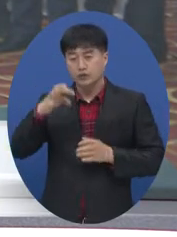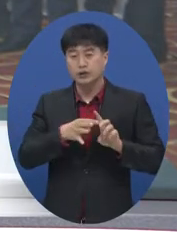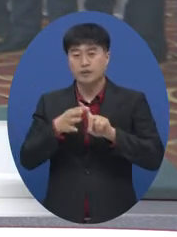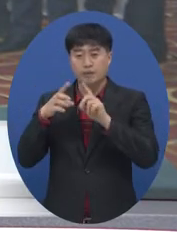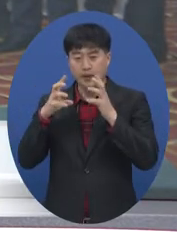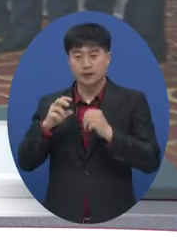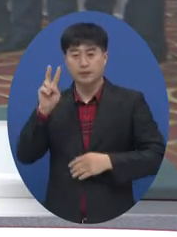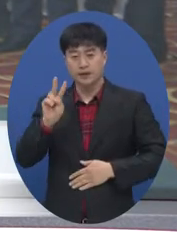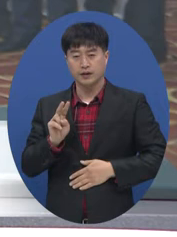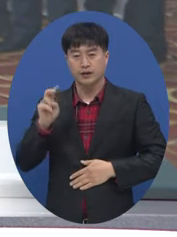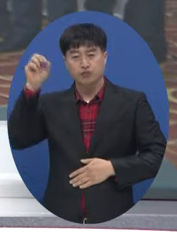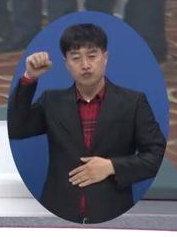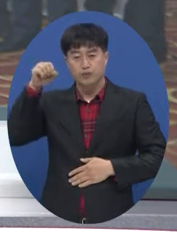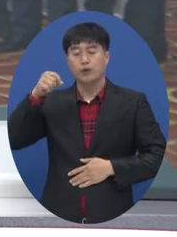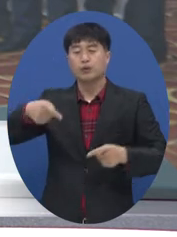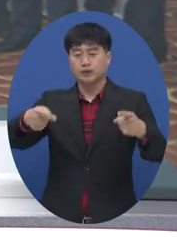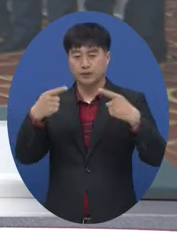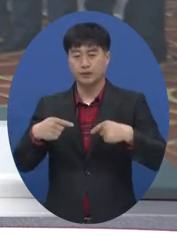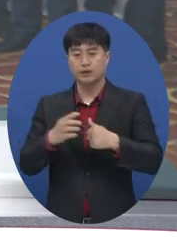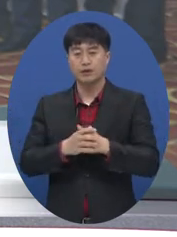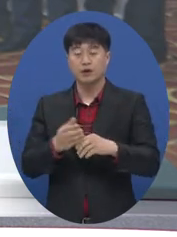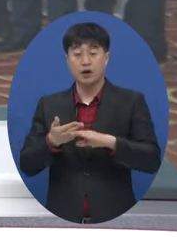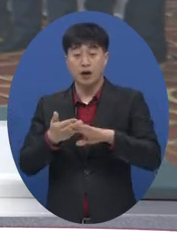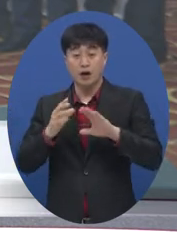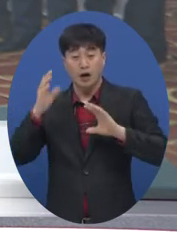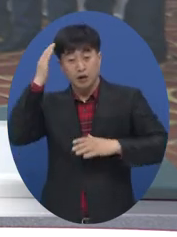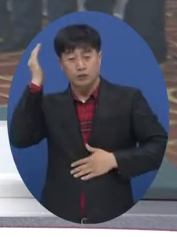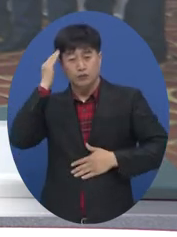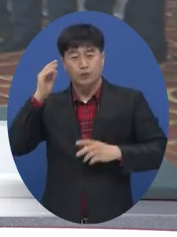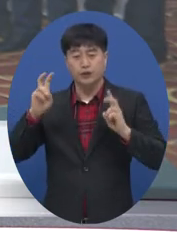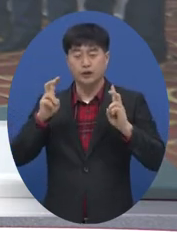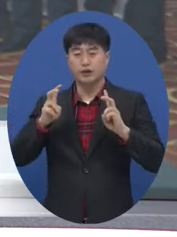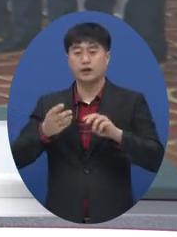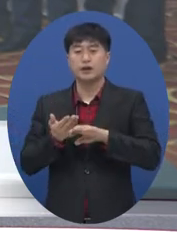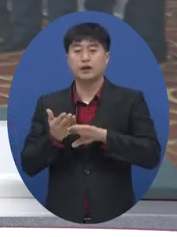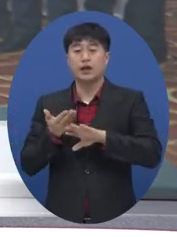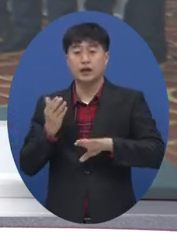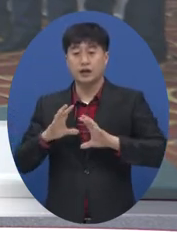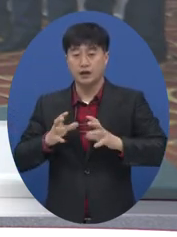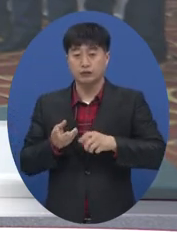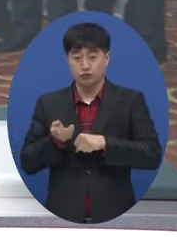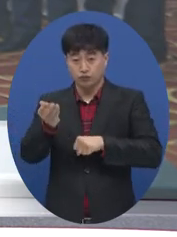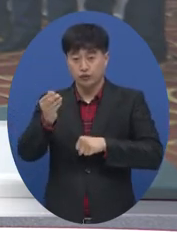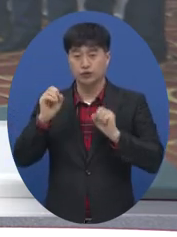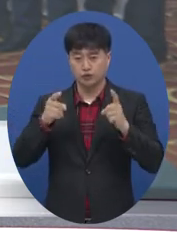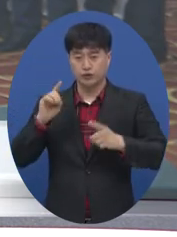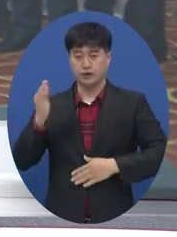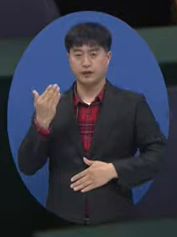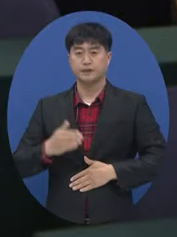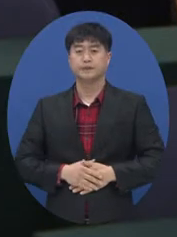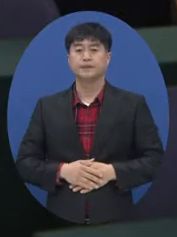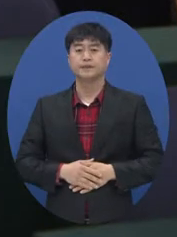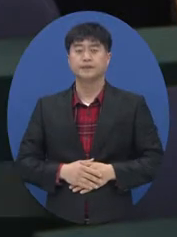참석했는데요. 국내 기업들은 해외 진출의 기회가 됐습니다. 보도에 한선지 기자입니다.